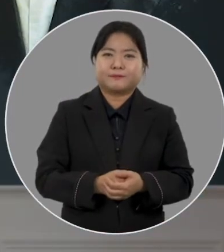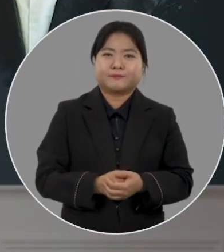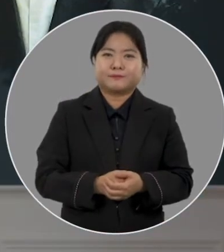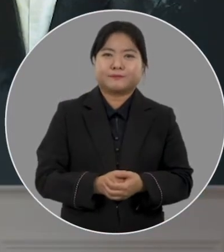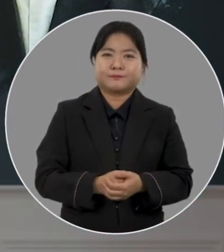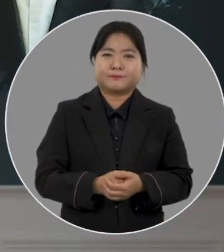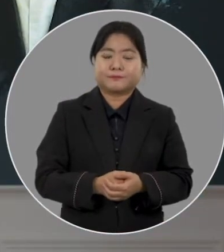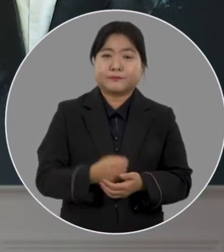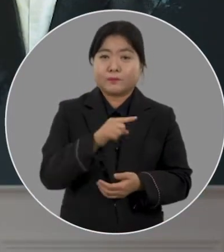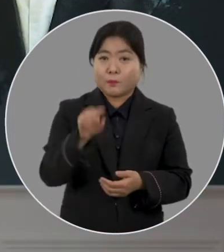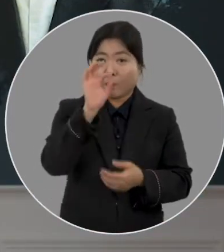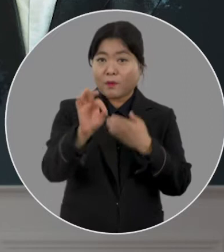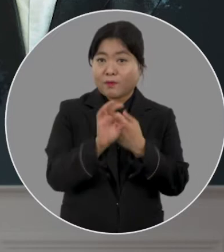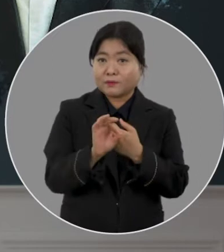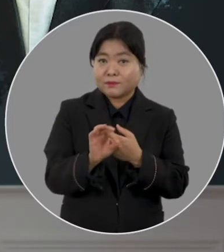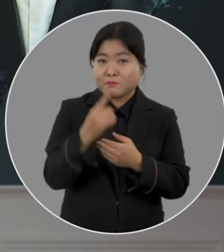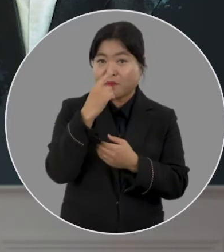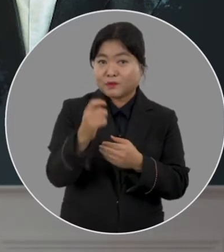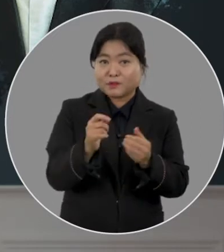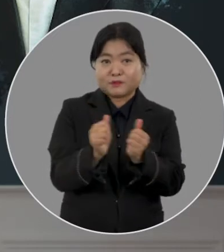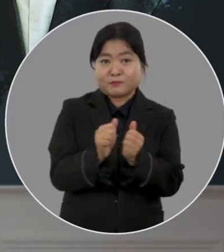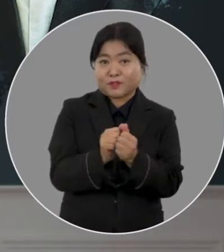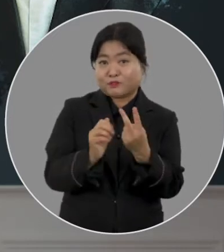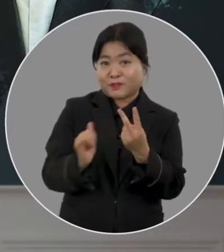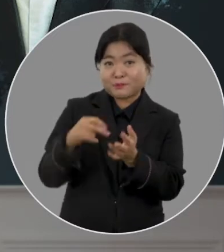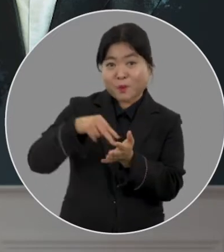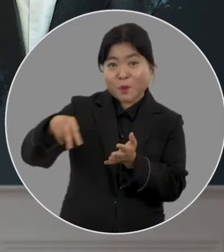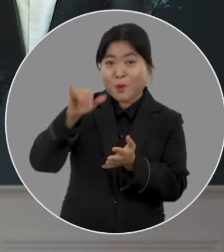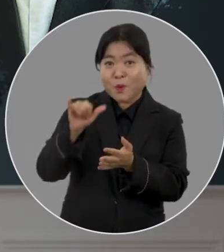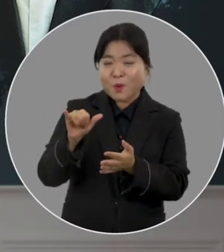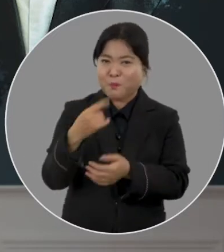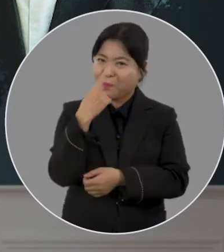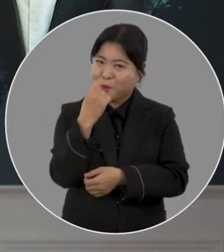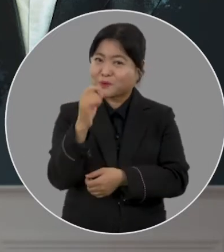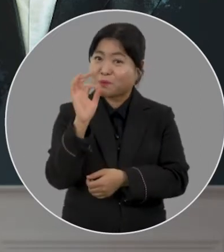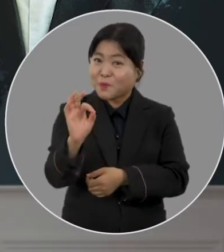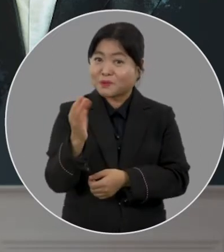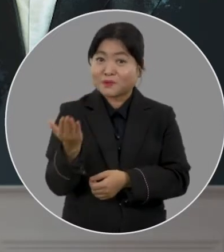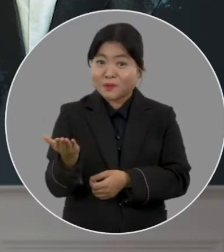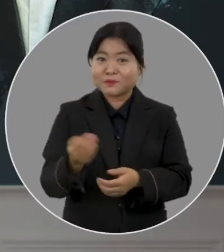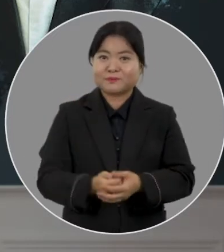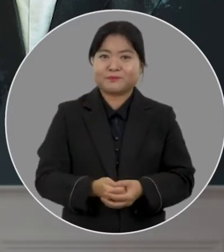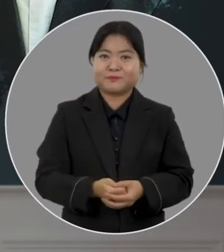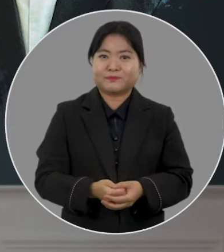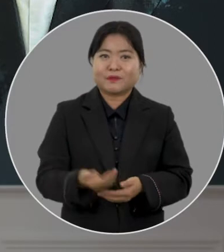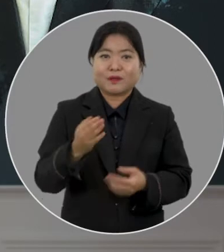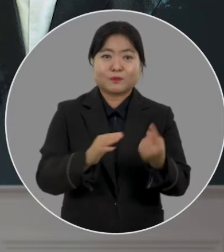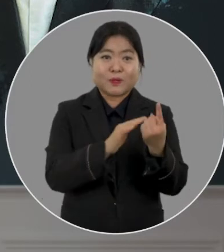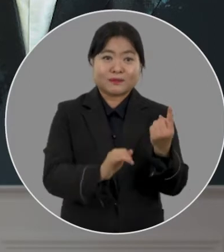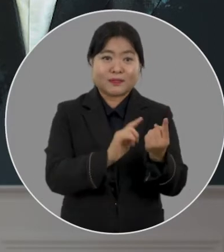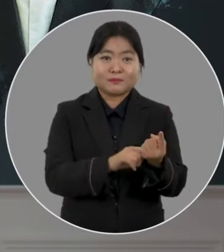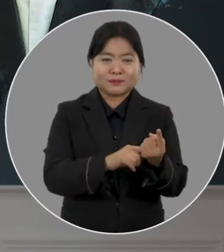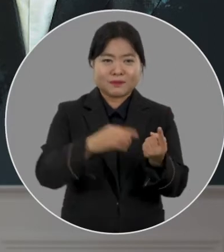저걸 보면 멋있는 두 남자가 서 있는데 근사해 보이죠. 그때 또 한